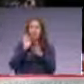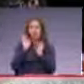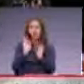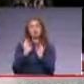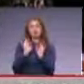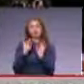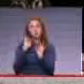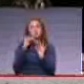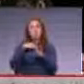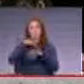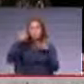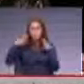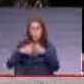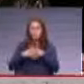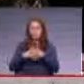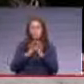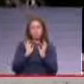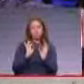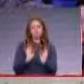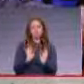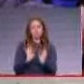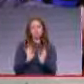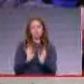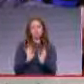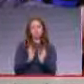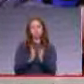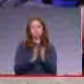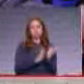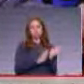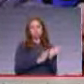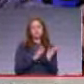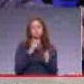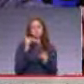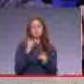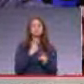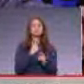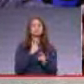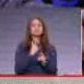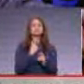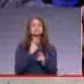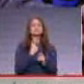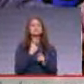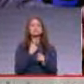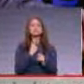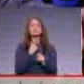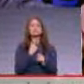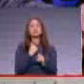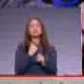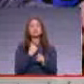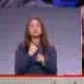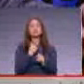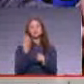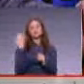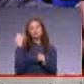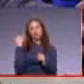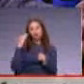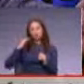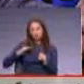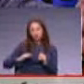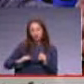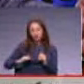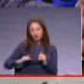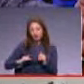اكلم مين، الحبايب والاصحاب. حققتي كام في المية اللي كان نفسك فيه لما كنت لسه طفله صغيره